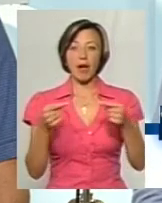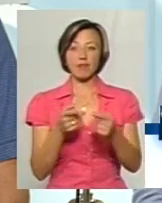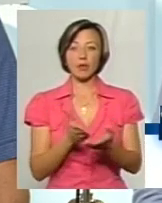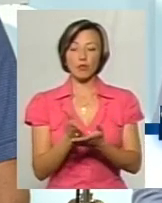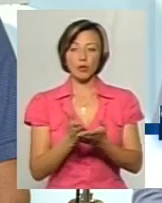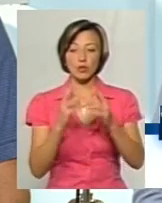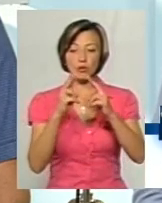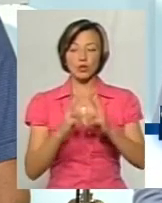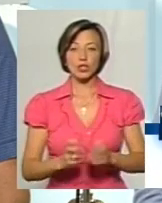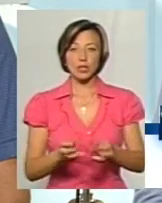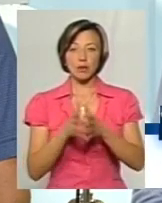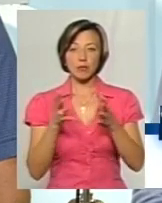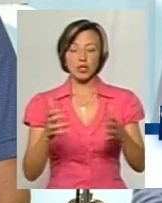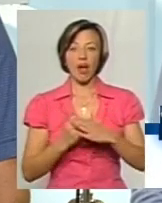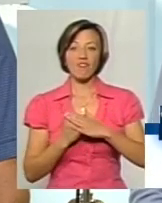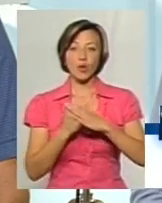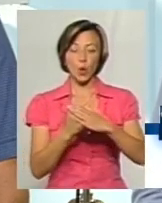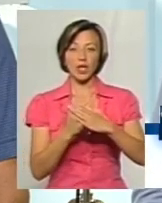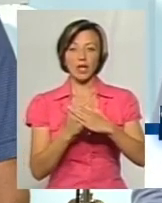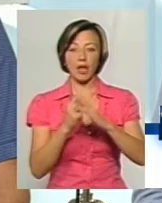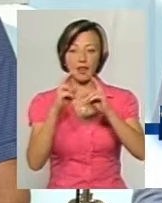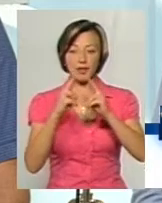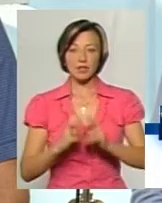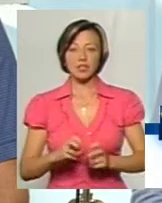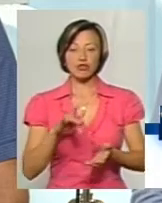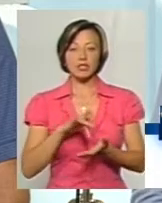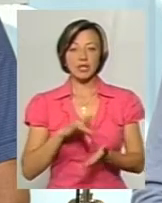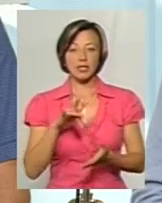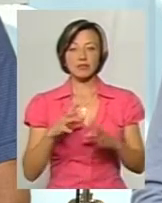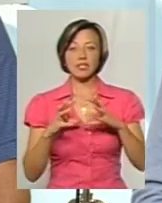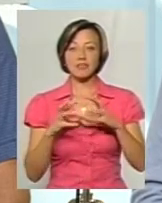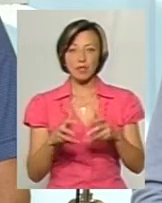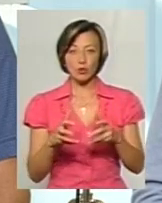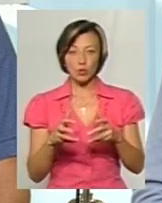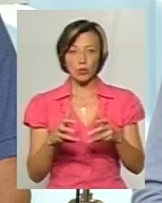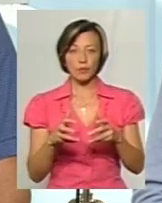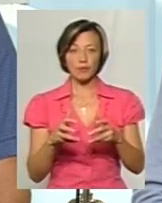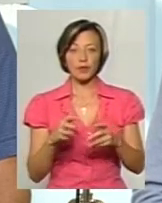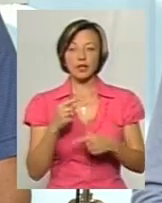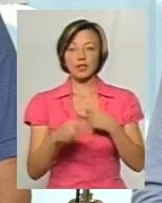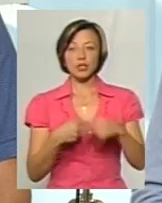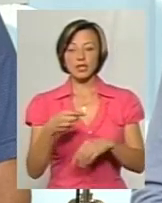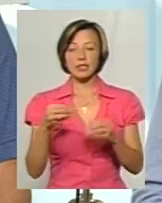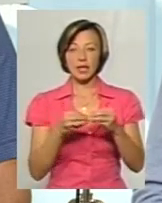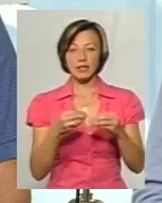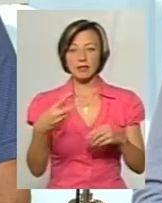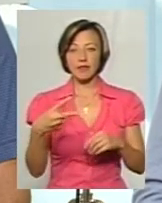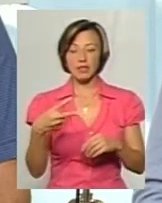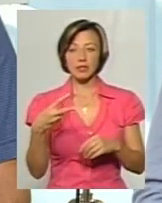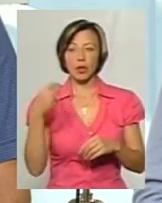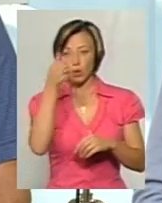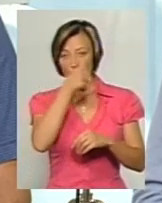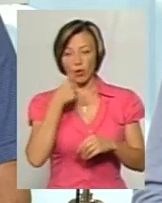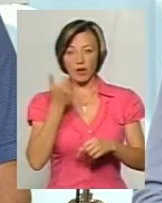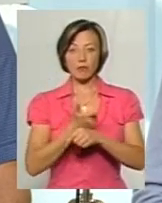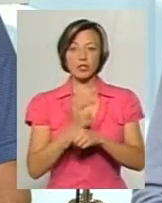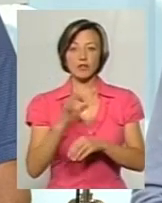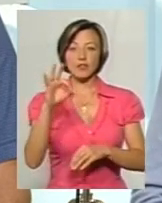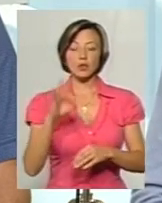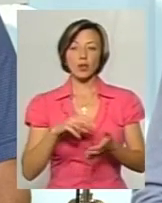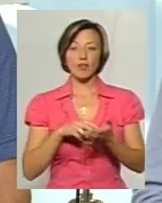за дослідженнями найбільш авторитетних аналітичних центрів світу, через 10-20 років більшість